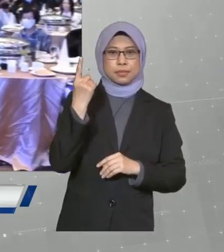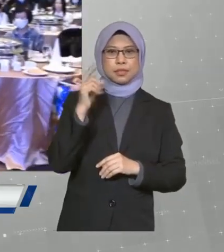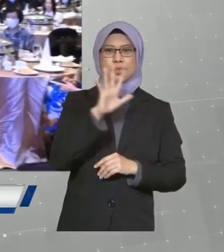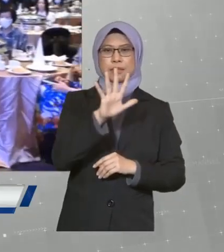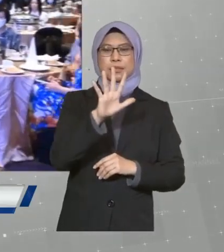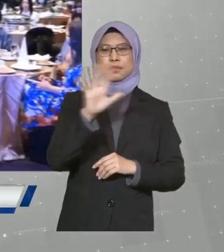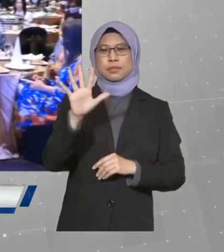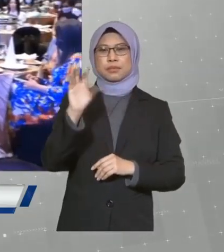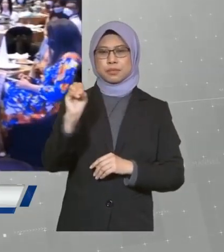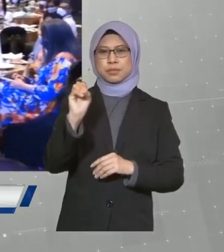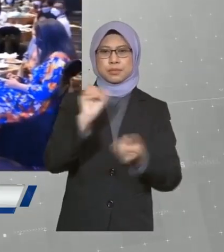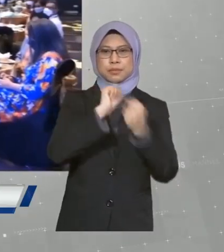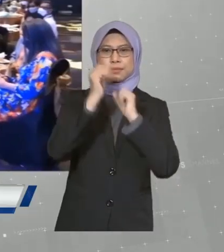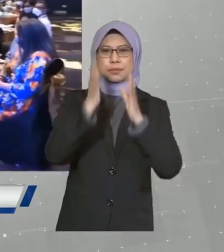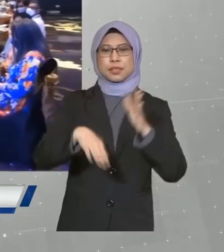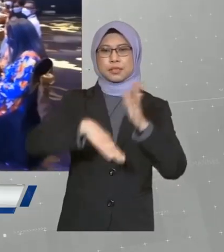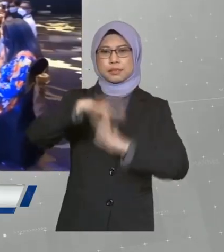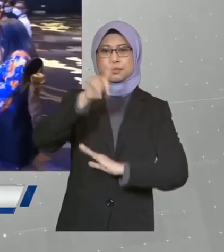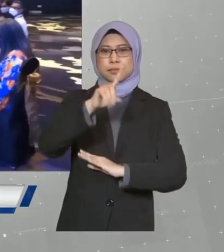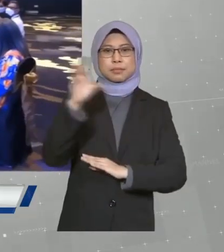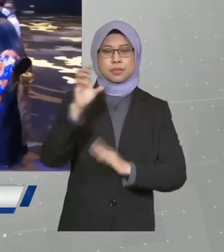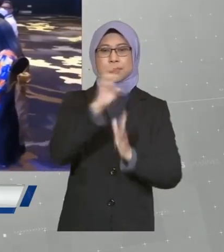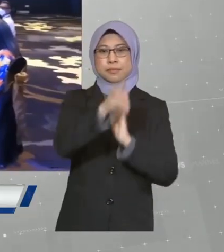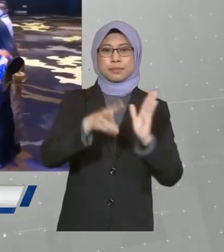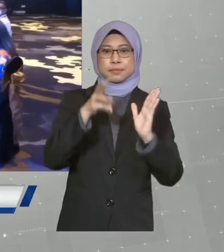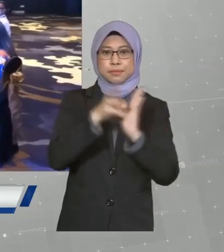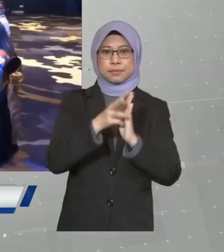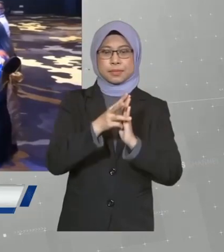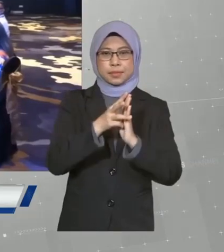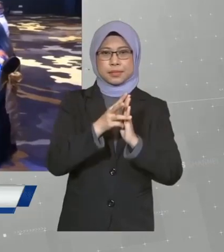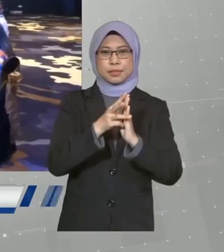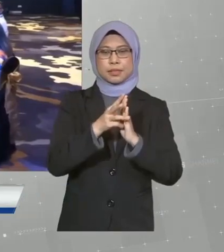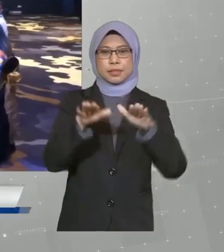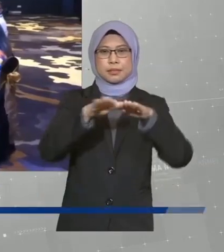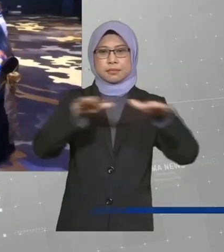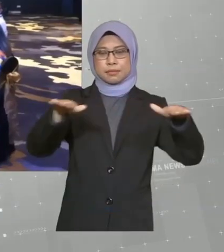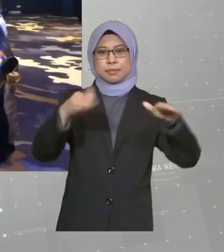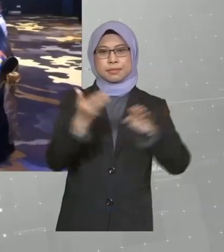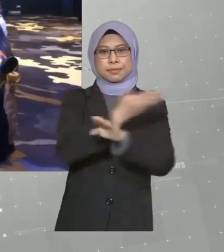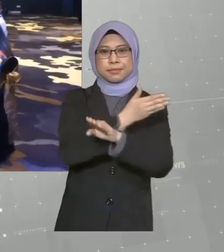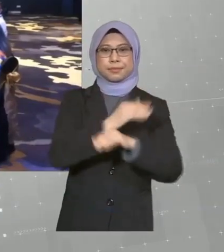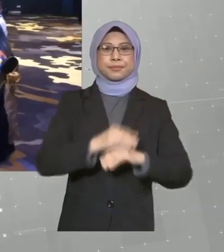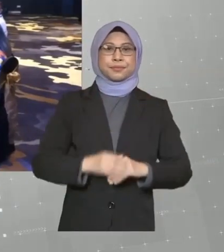550 atlet termasuk lebih 100 atlet para berada dalam program podium sebelum ini.